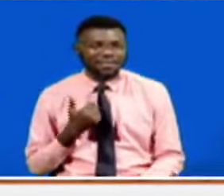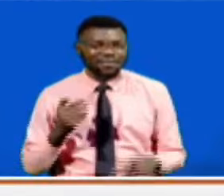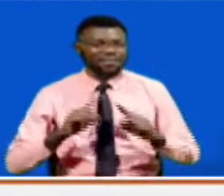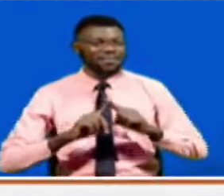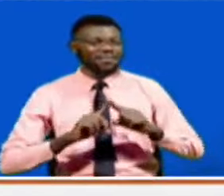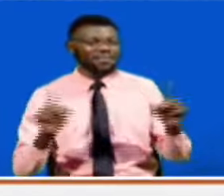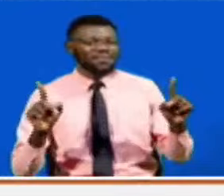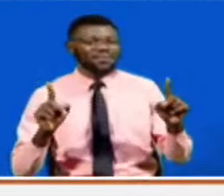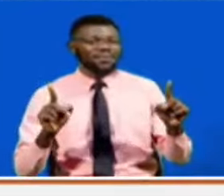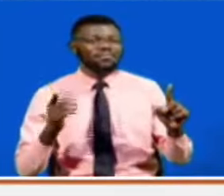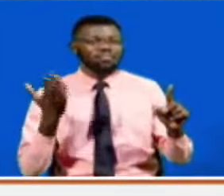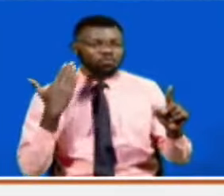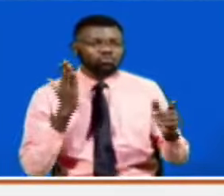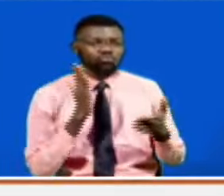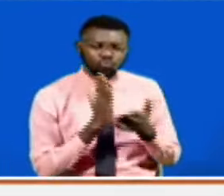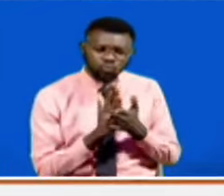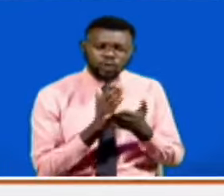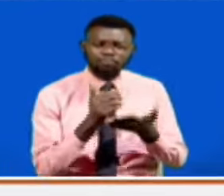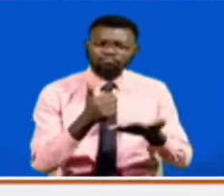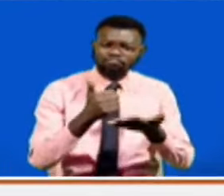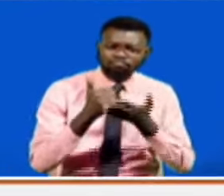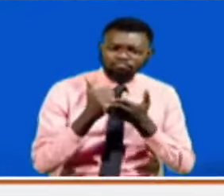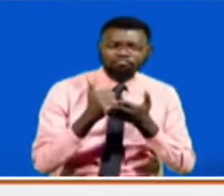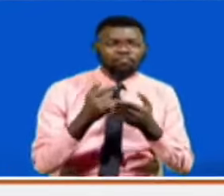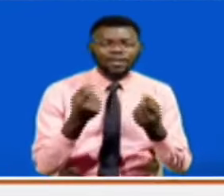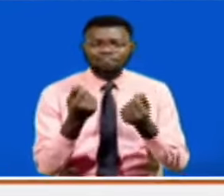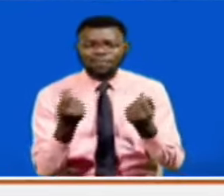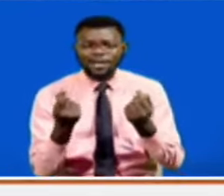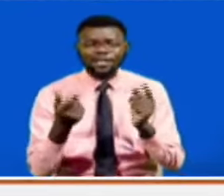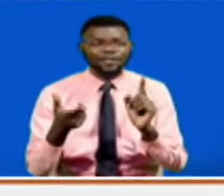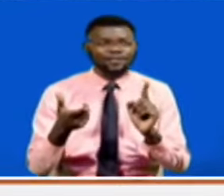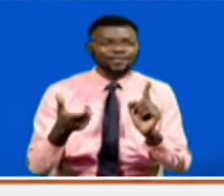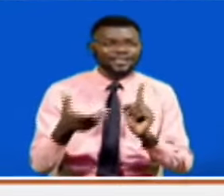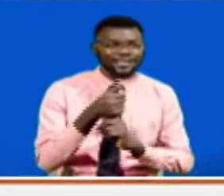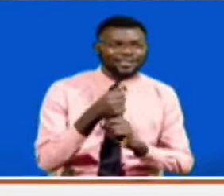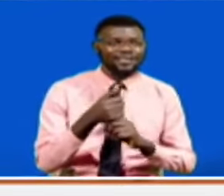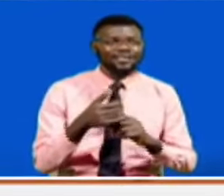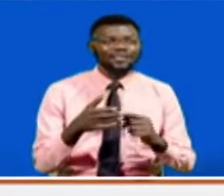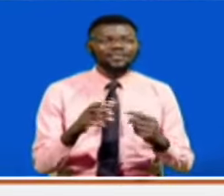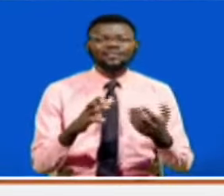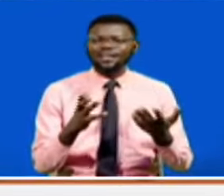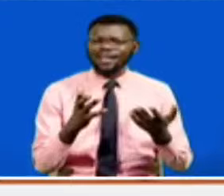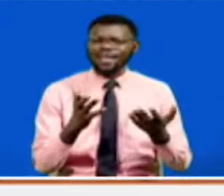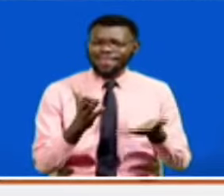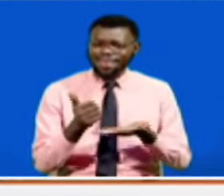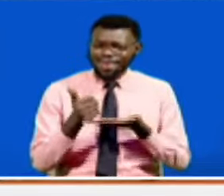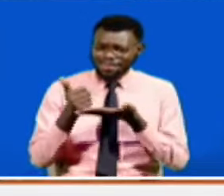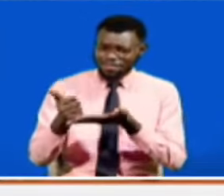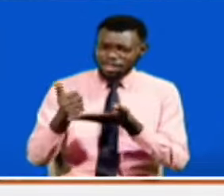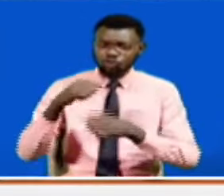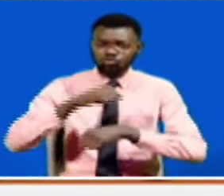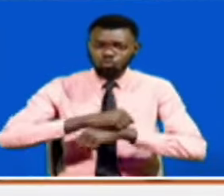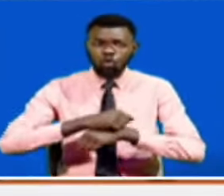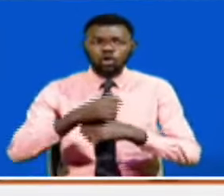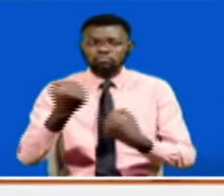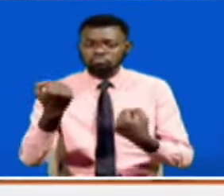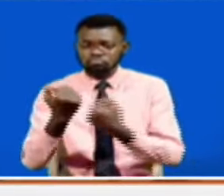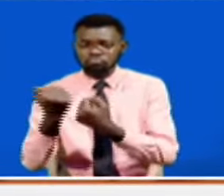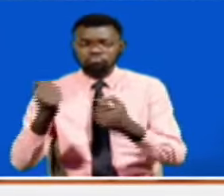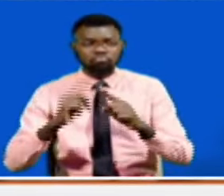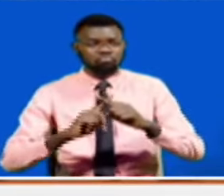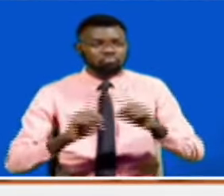tulikuwa tunajisaidia hapo, tunapata hata pesa za kujisaidia, matumizi madogo, matumizi ya shule. Sasa hii